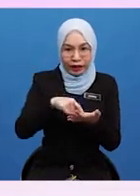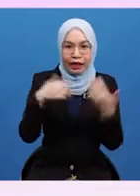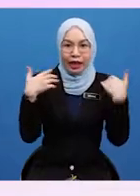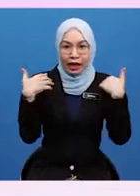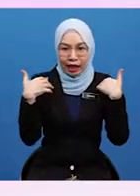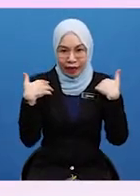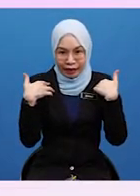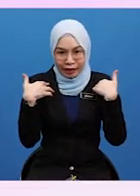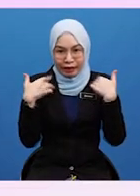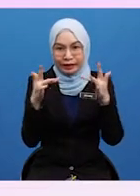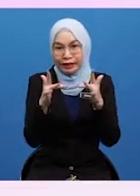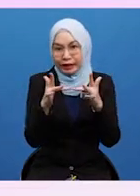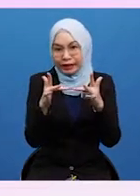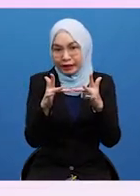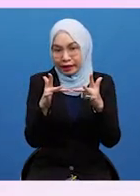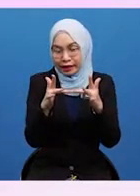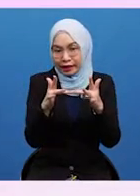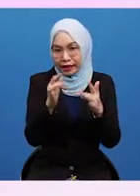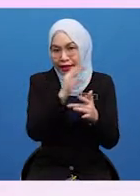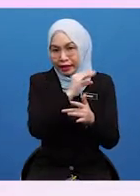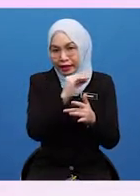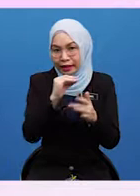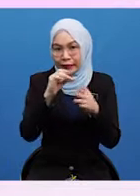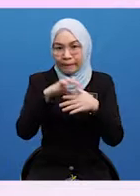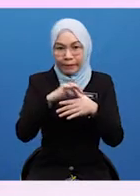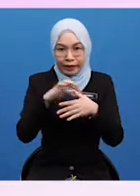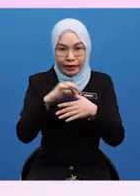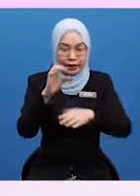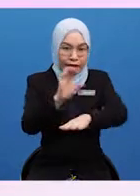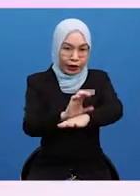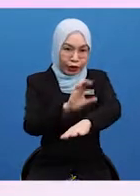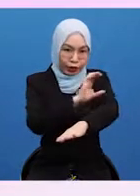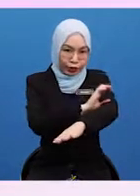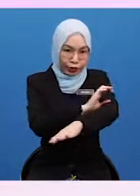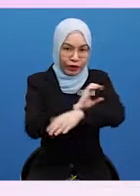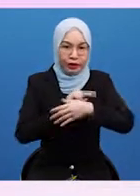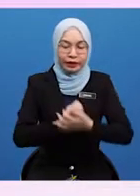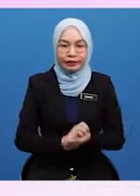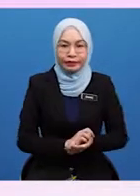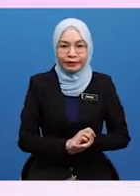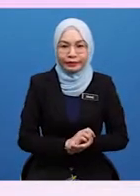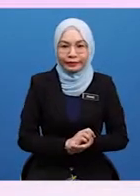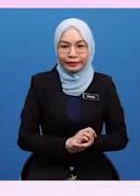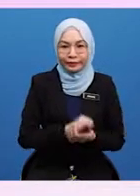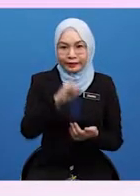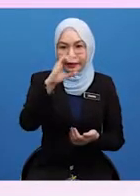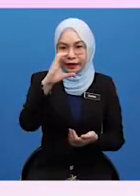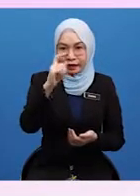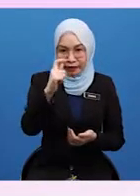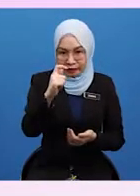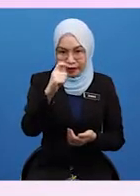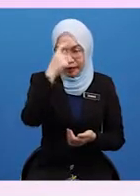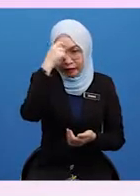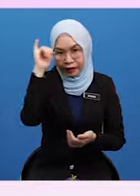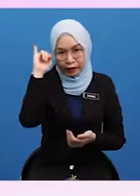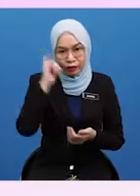komputer seperti GPS kamera digital Bluetooth internet email